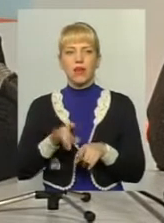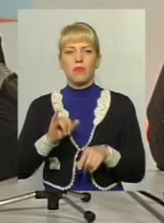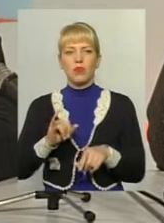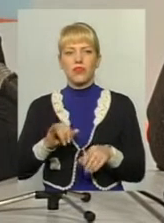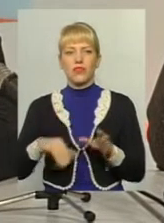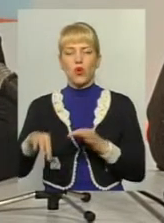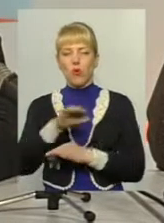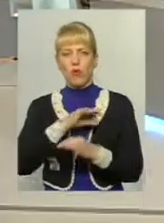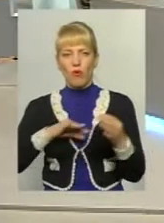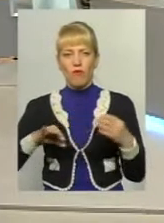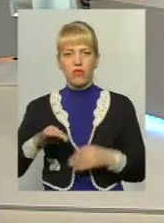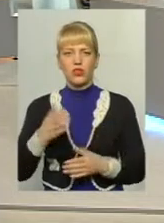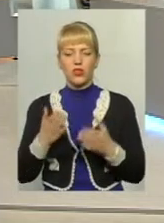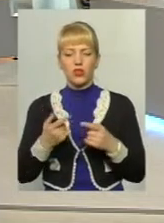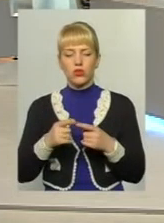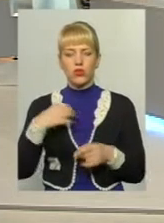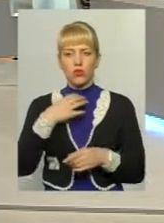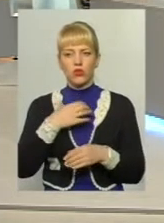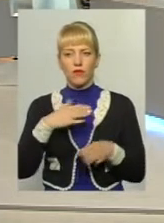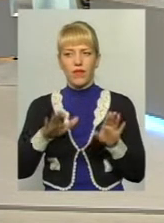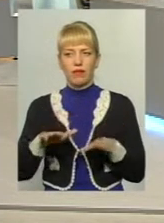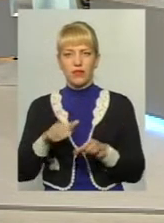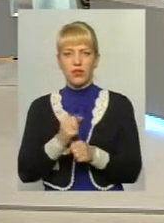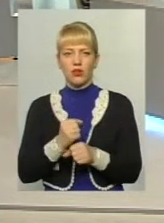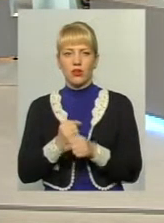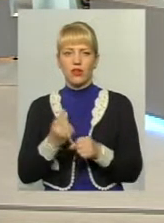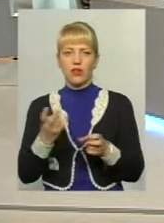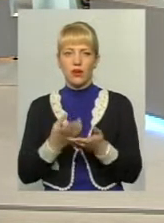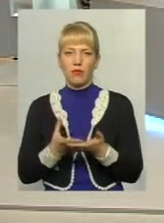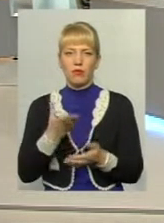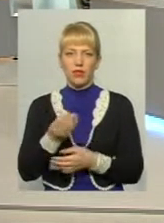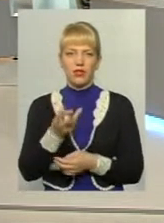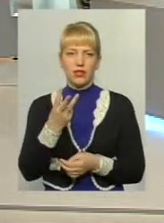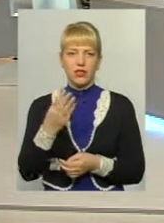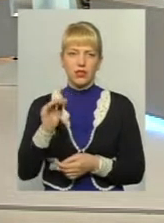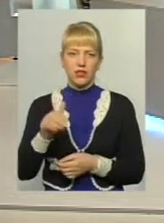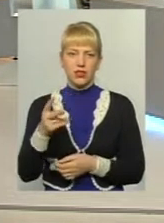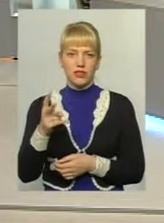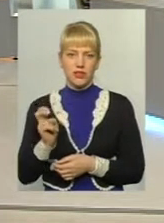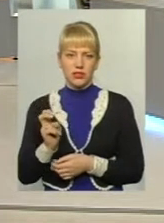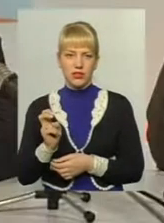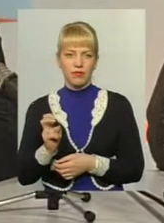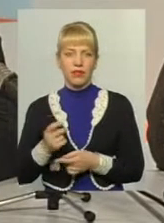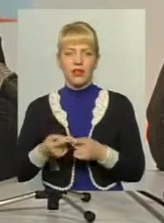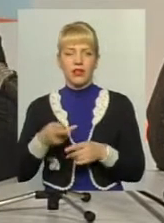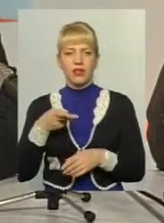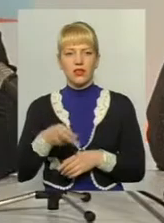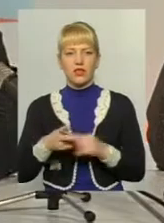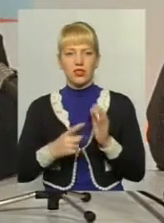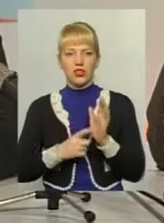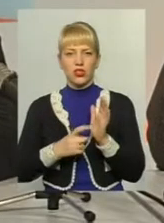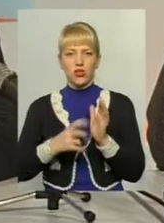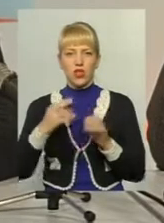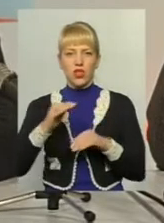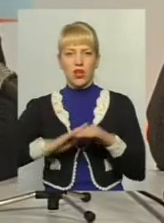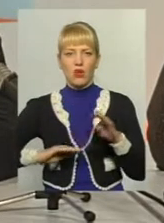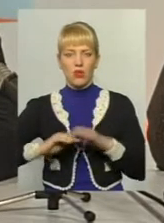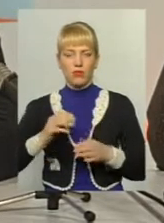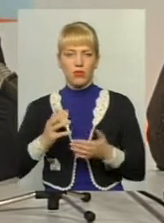Я не знаю, ця тема, мабуть, вже обговорювалась. В кругах ОСББ воно точно обговорювалось серед голів